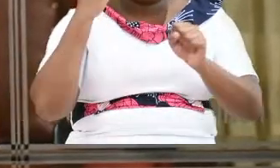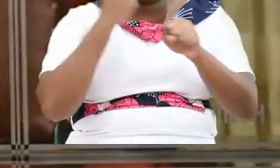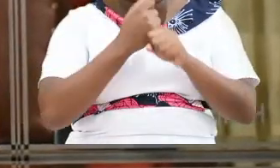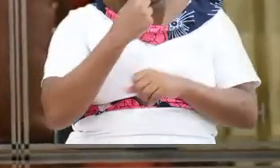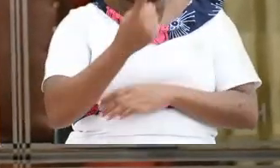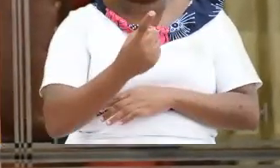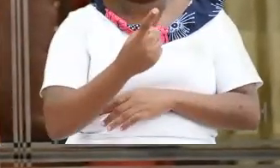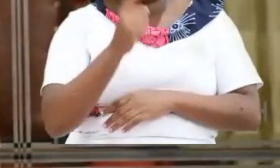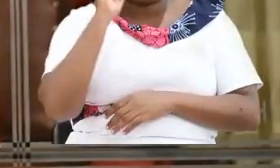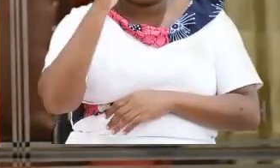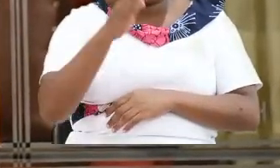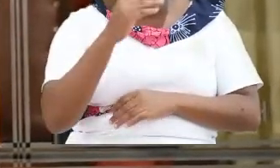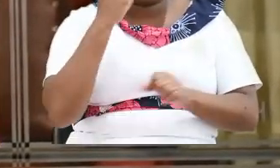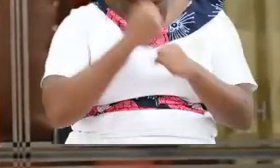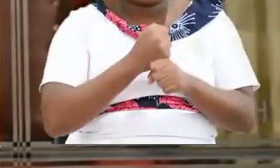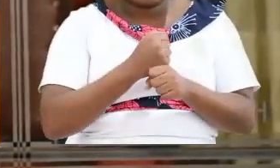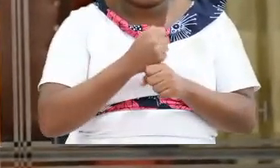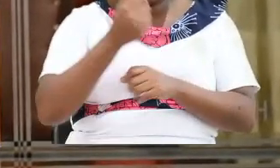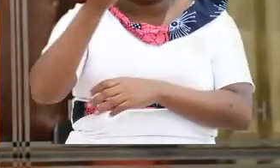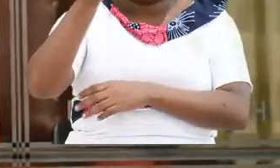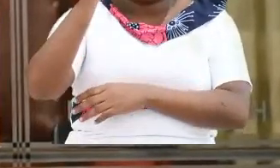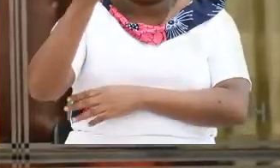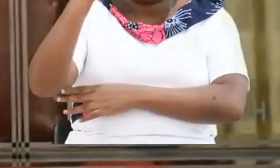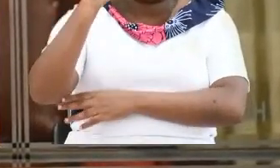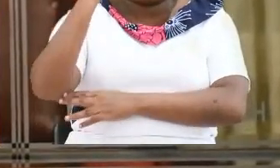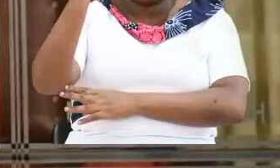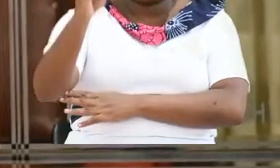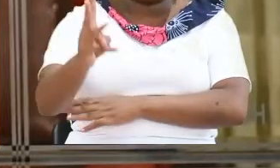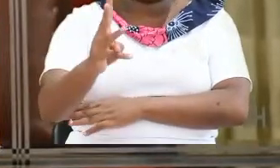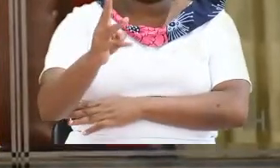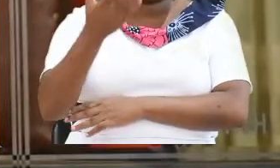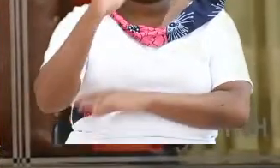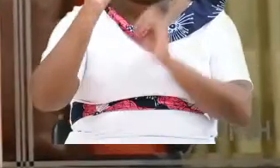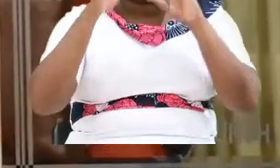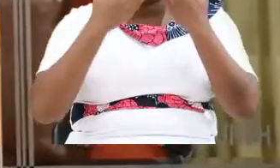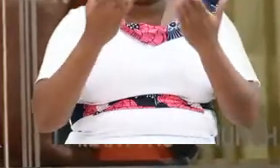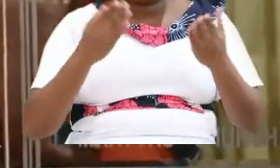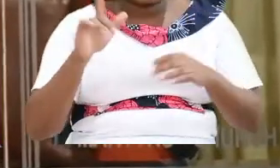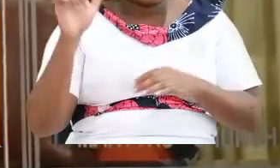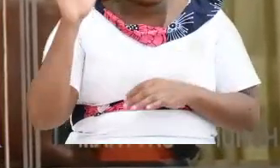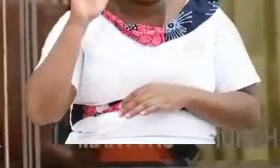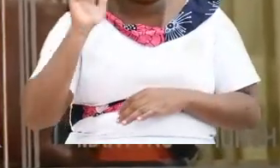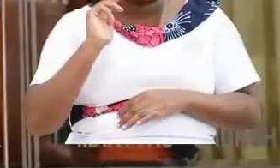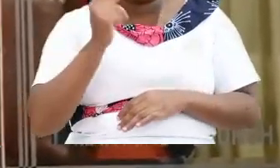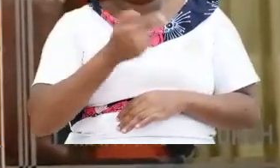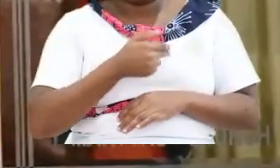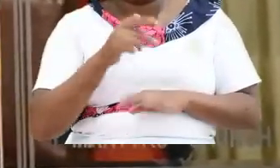tutakuwa tumefanya jambo la busara. Mungu awabariki sana kwa kunisikiliza.